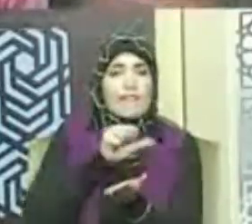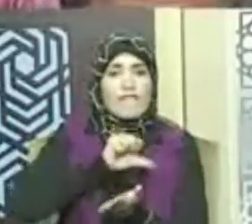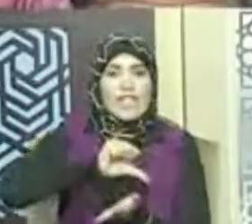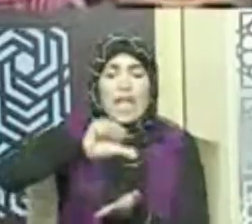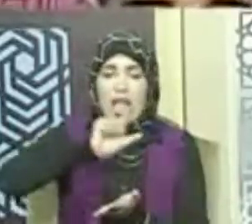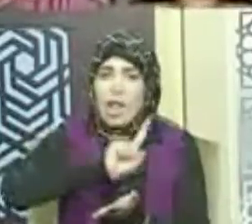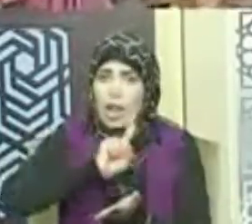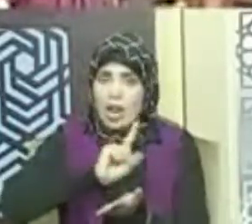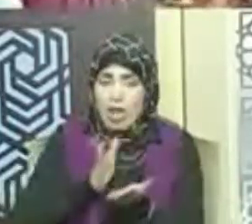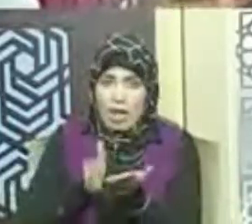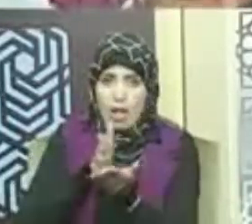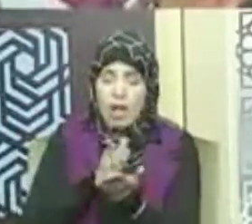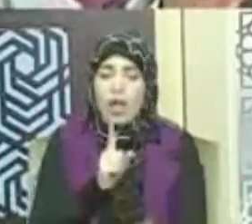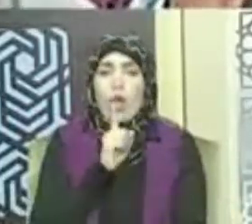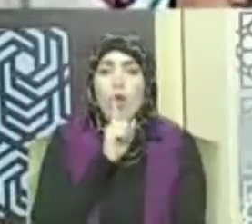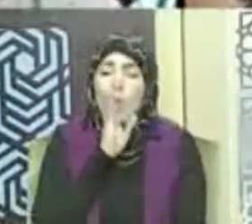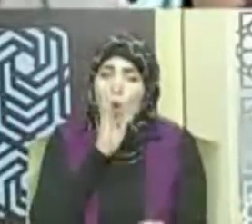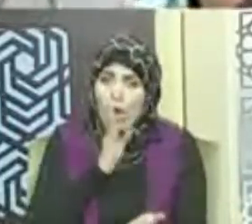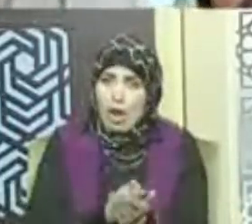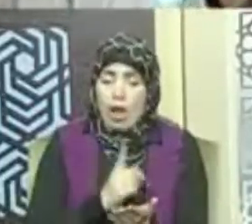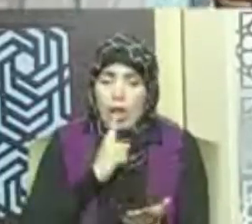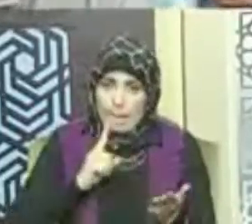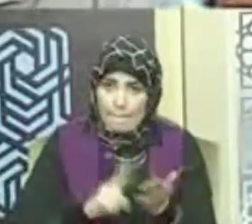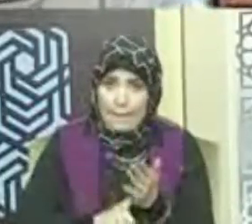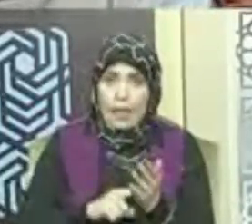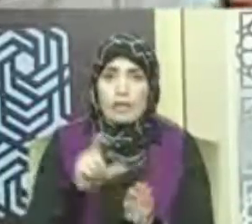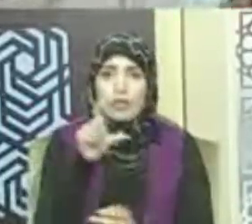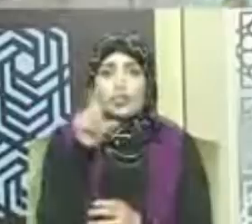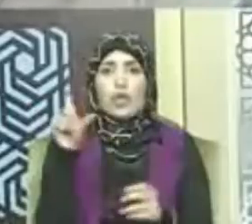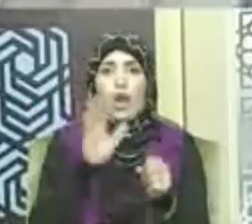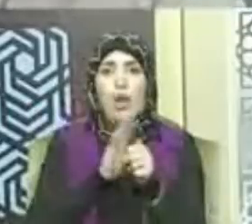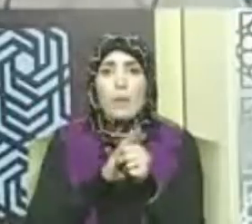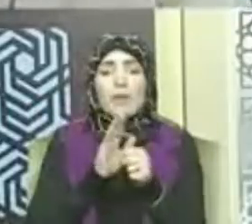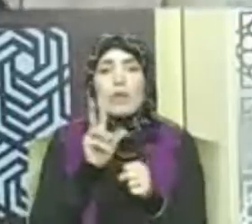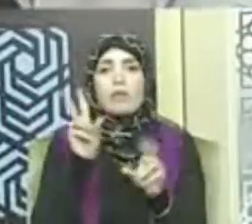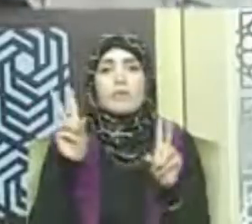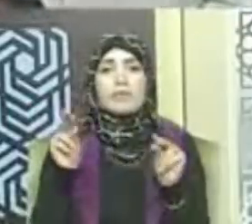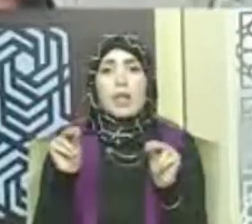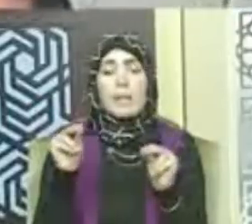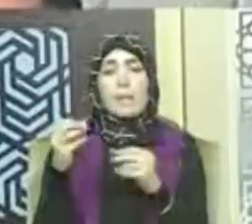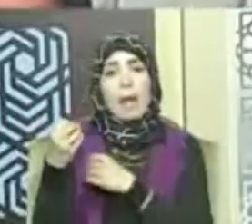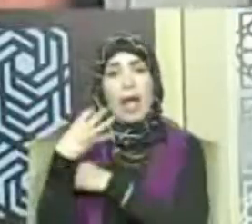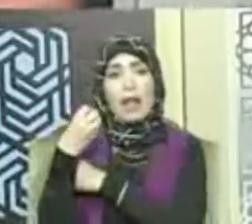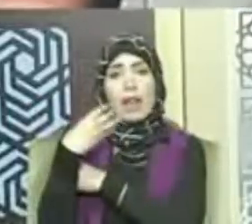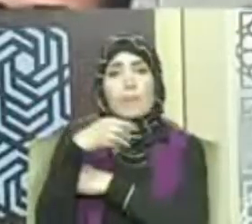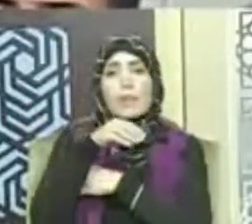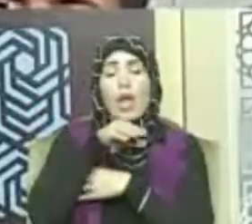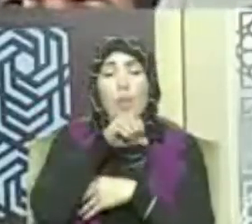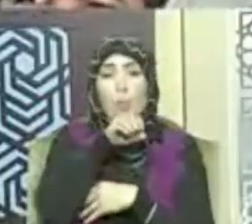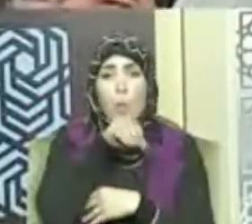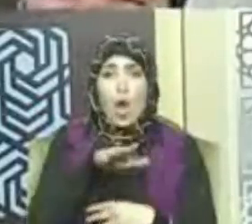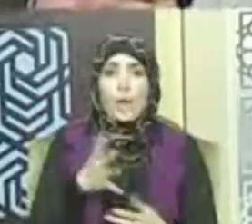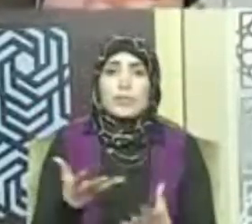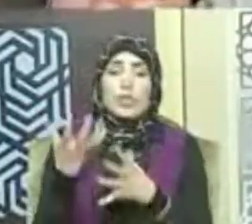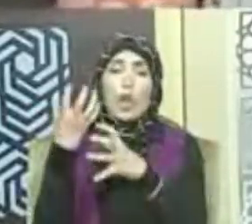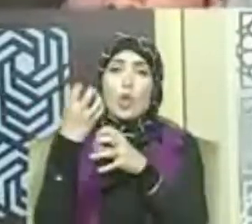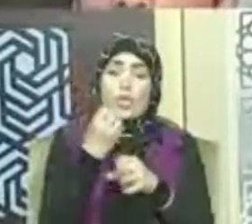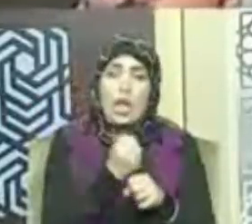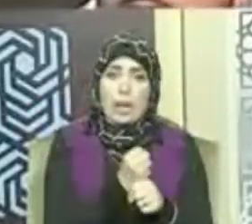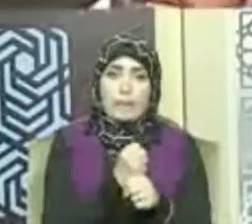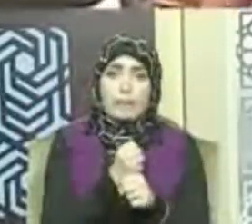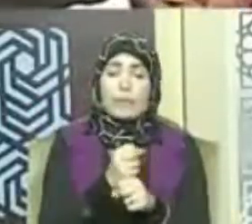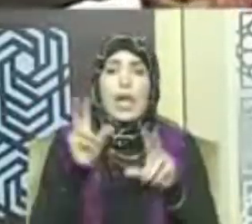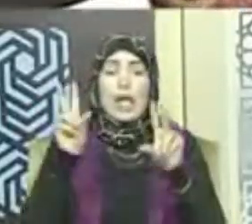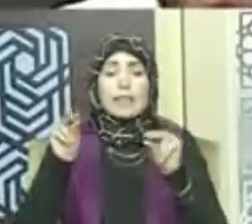والحقيقة رمضان كما قلت وكما علمنا نبينا صلى الله عليه وسلم وكما